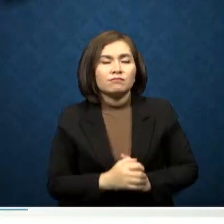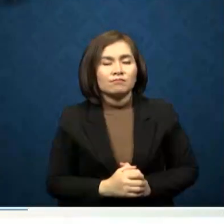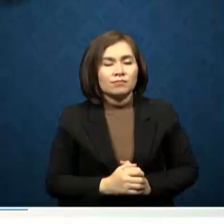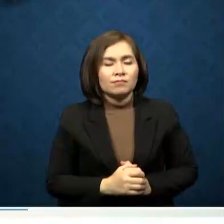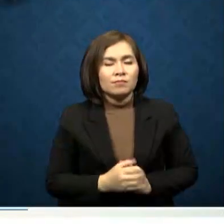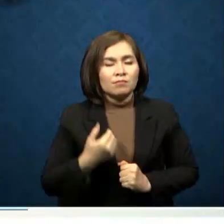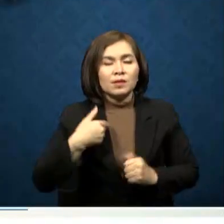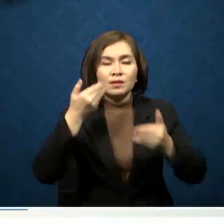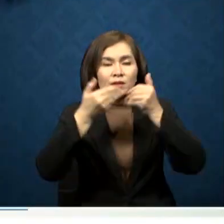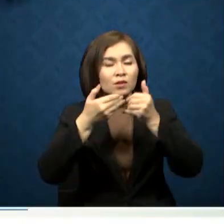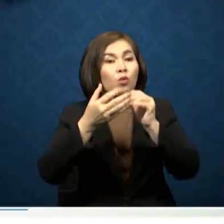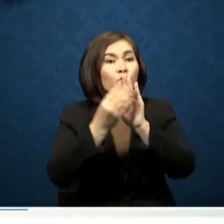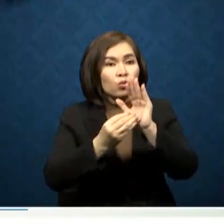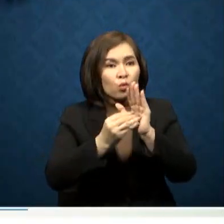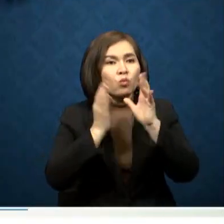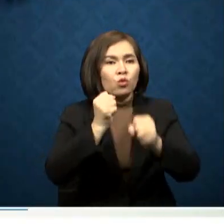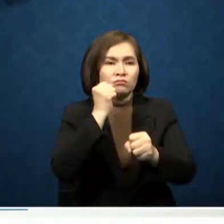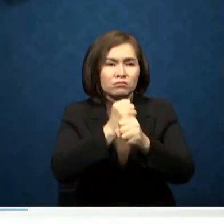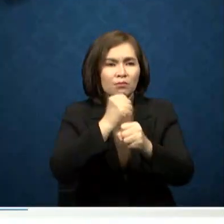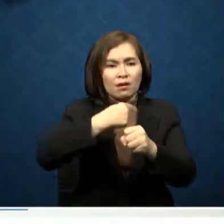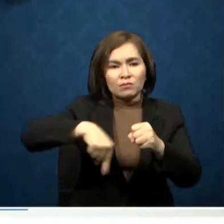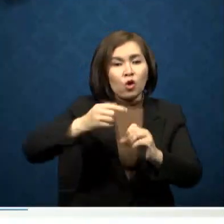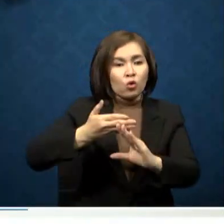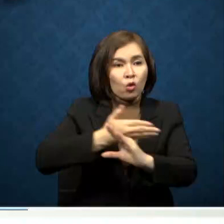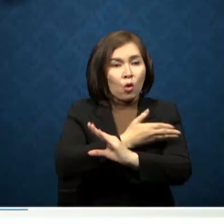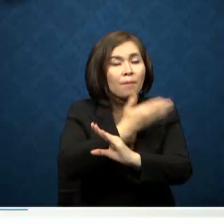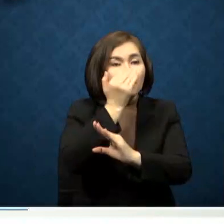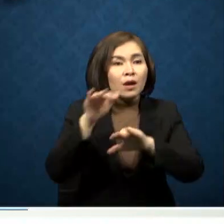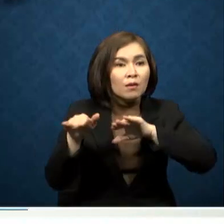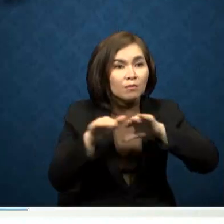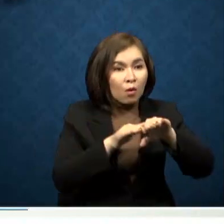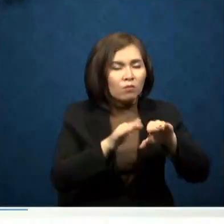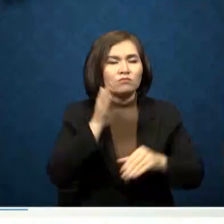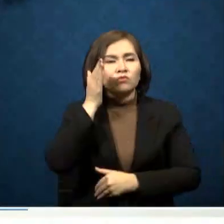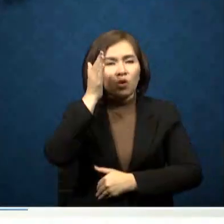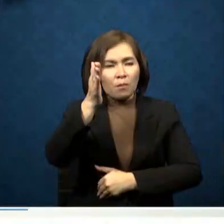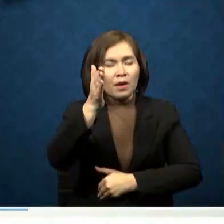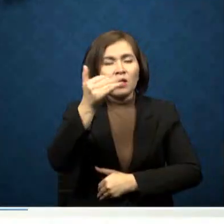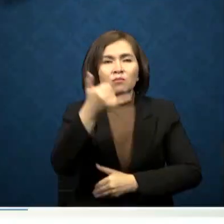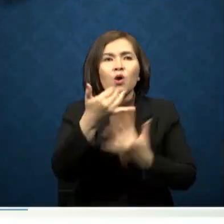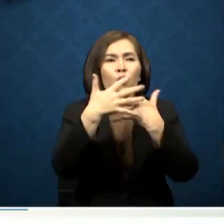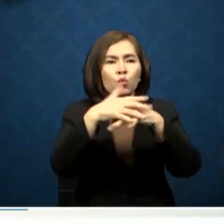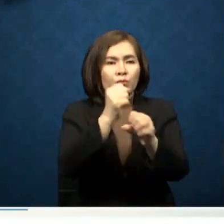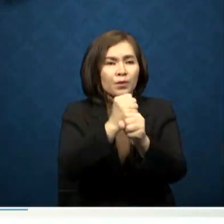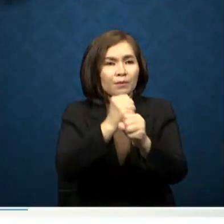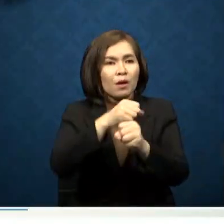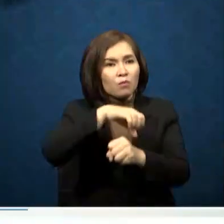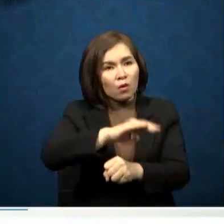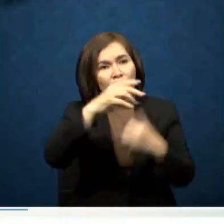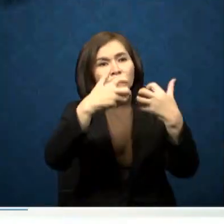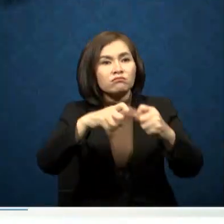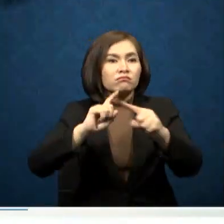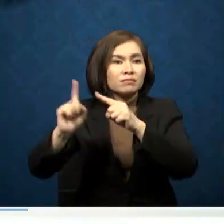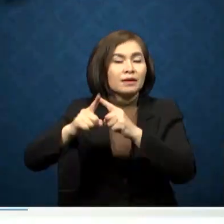รมบุคลากรเพื่อเตรียมความพร้อมเข้าสู่สถานประกอบการนะเพื่อดำเนิน